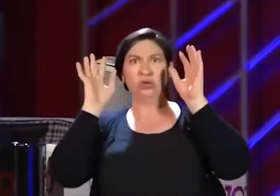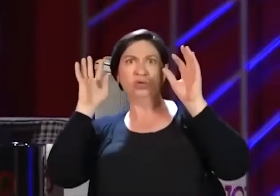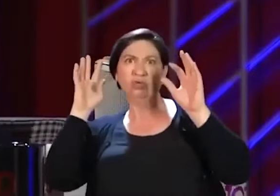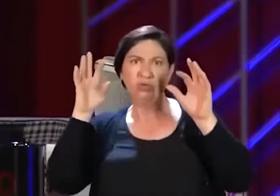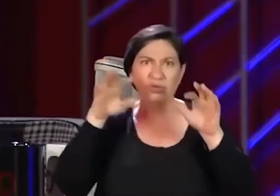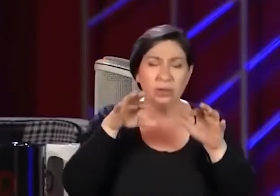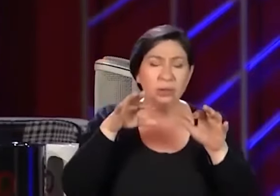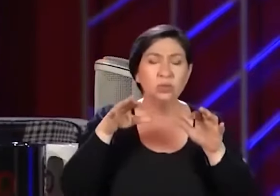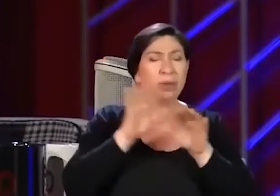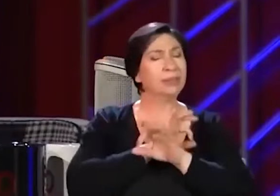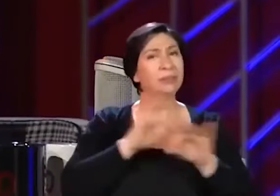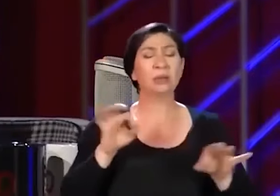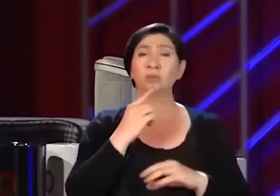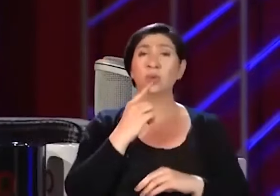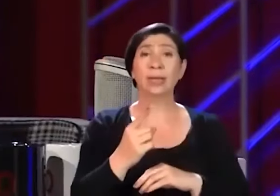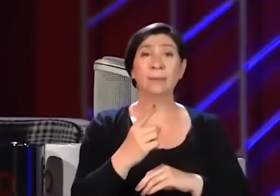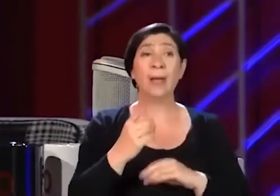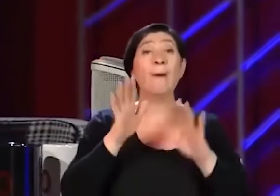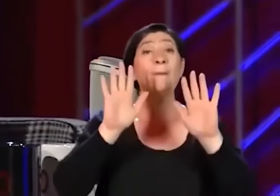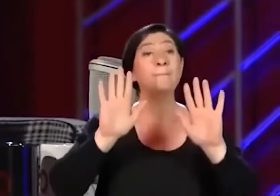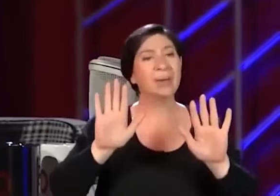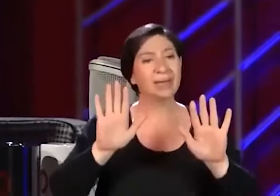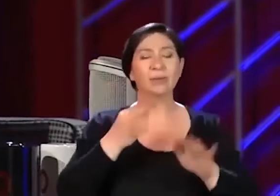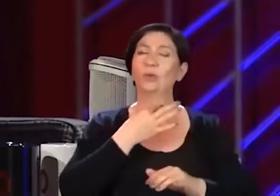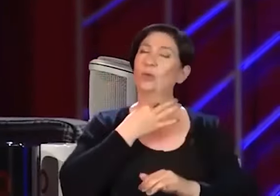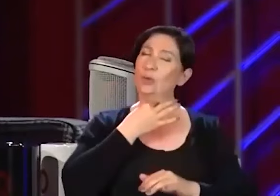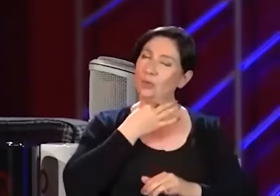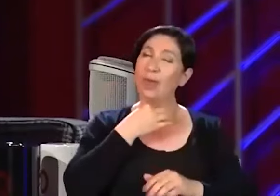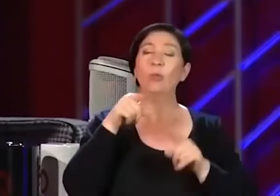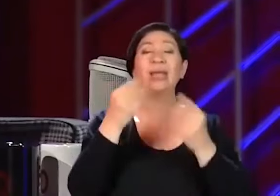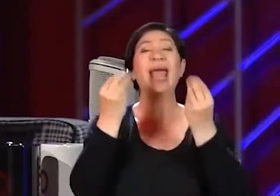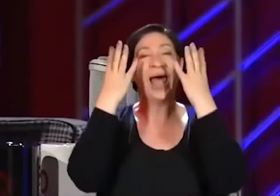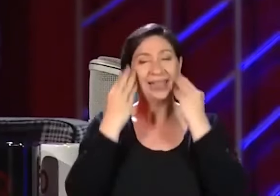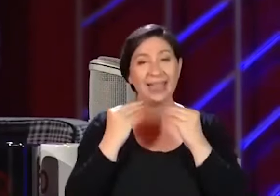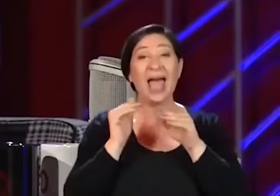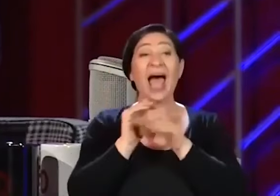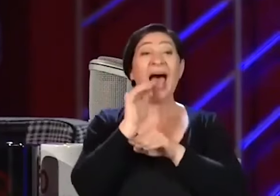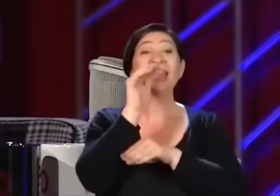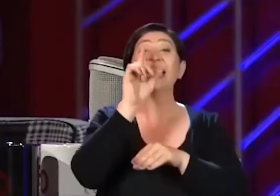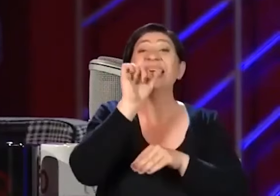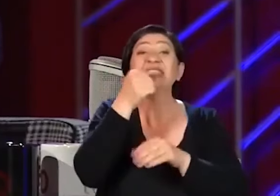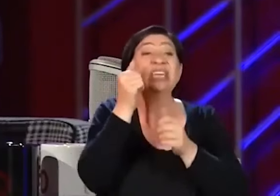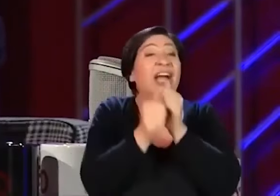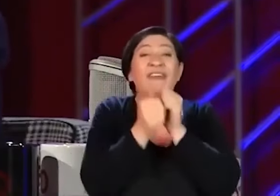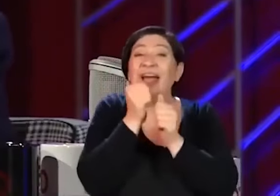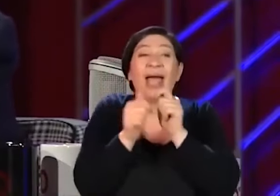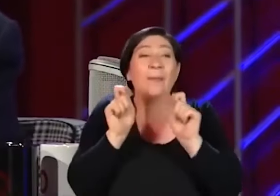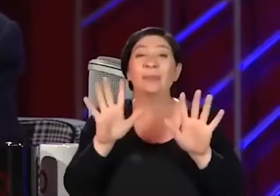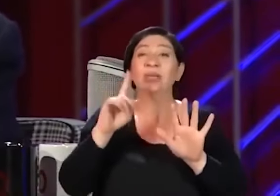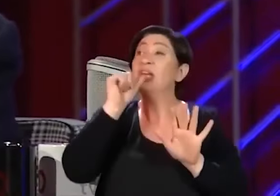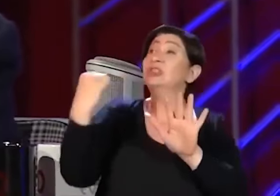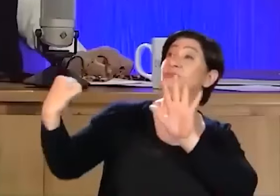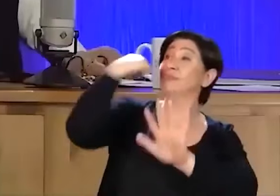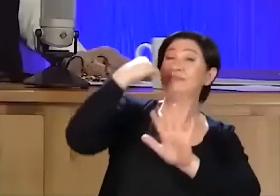yaptılar. Çok net şunu söyledim. Bakın dedim, lütfen bunu iyi anlayın. Hayatımda hiç kavga etmedim ama hiç de